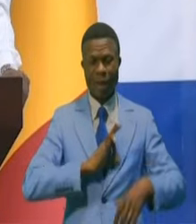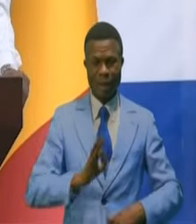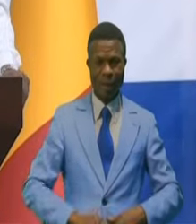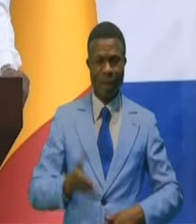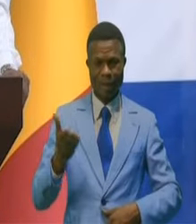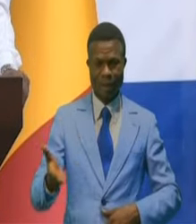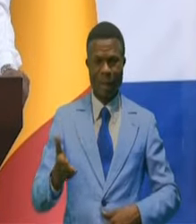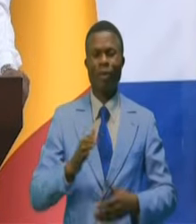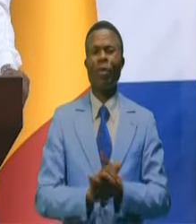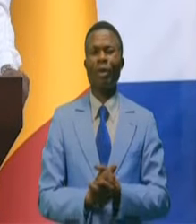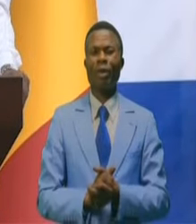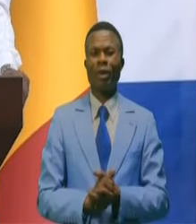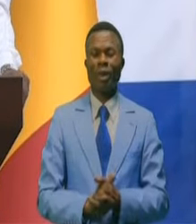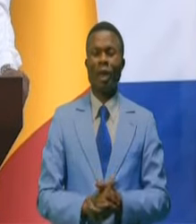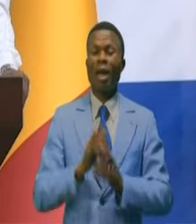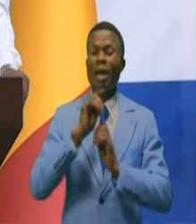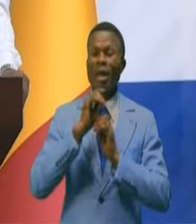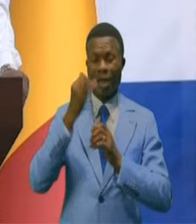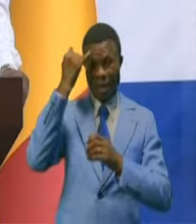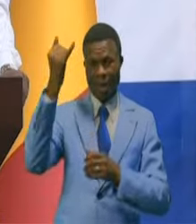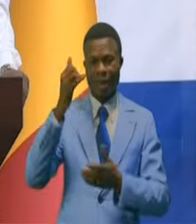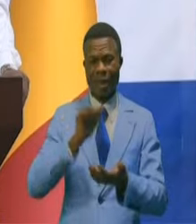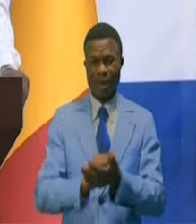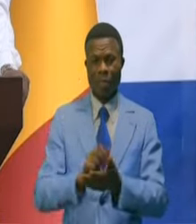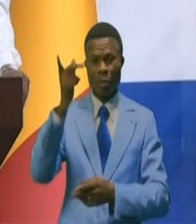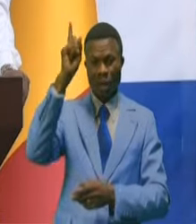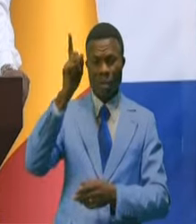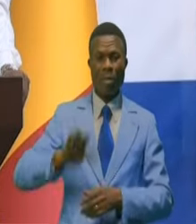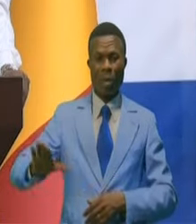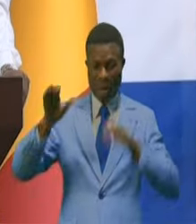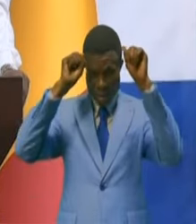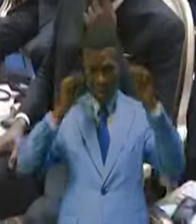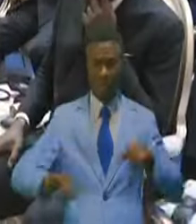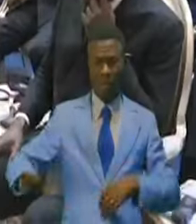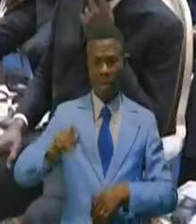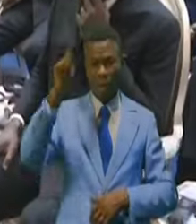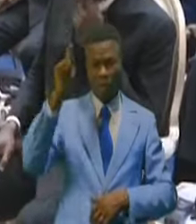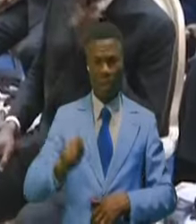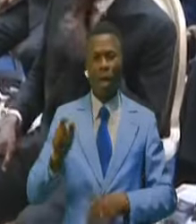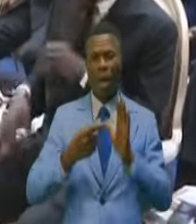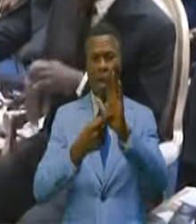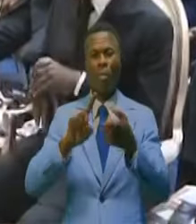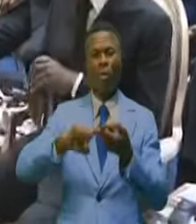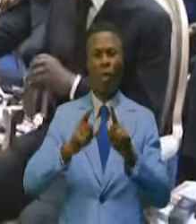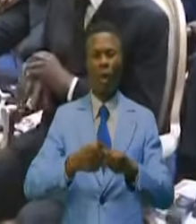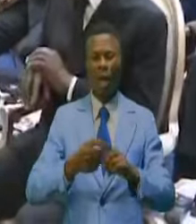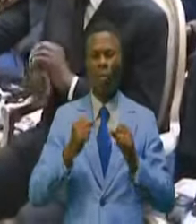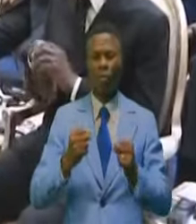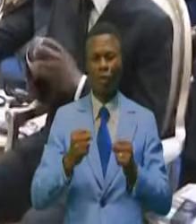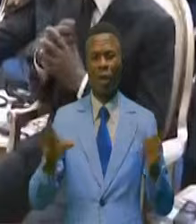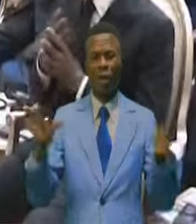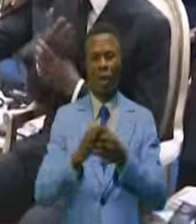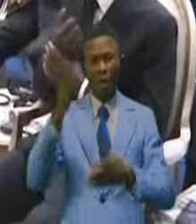Félix-Antoine Tshisekedi. Ce geste du premier citoyen du Tchad traduit les relations d'amitié qui lient